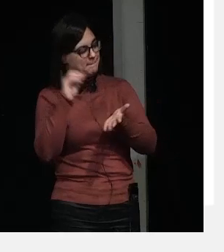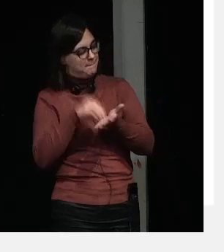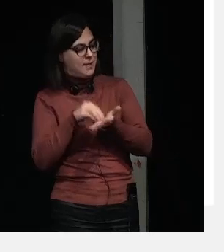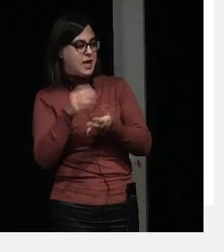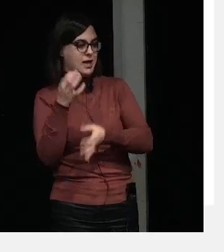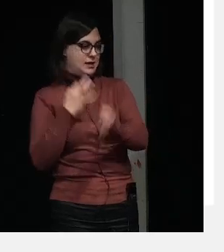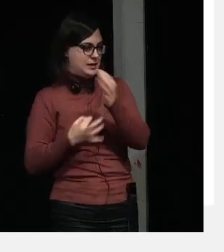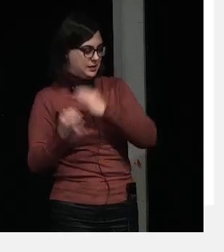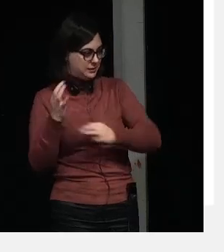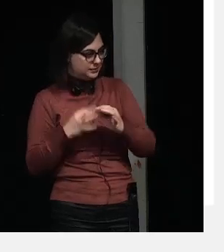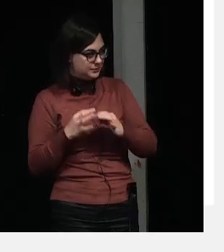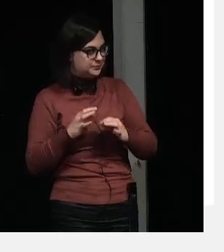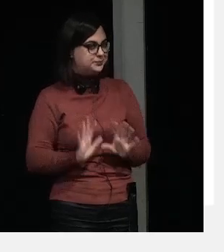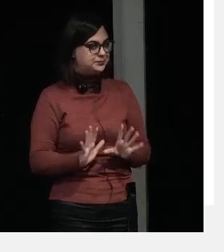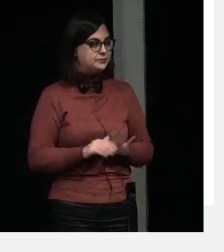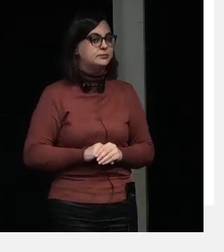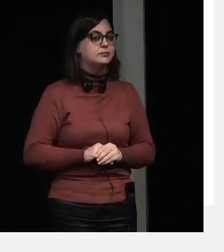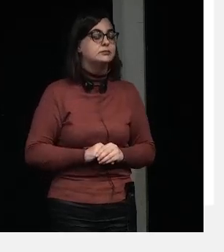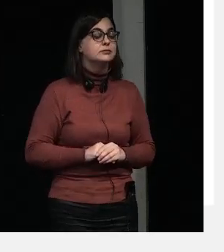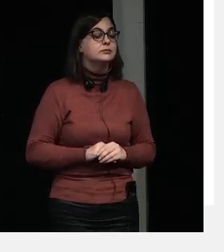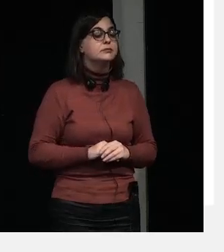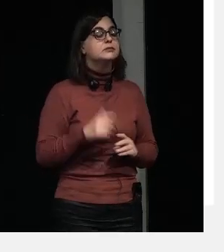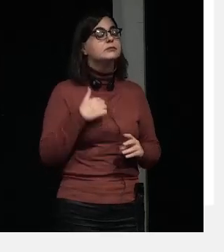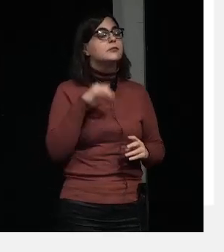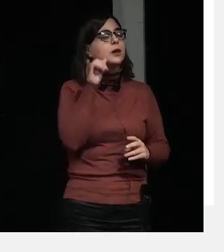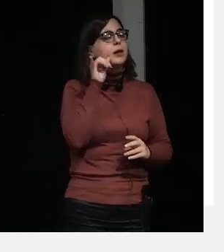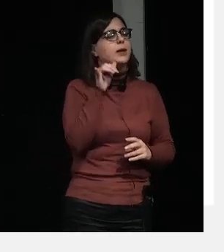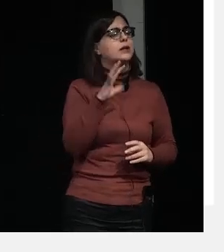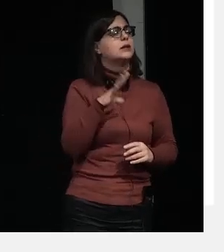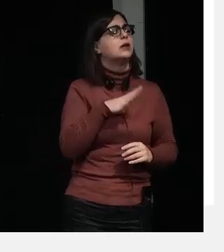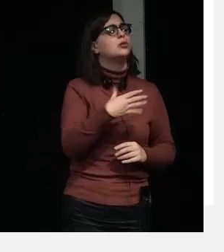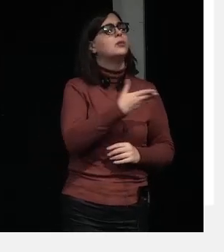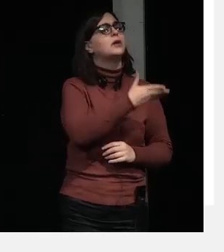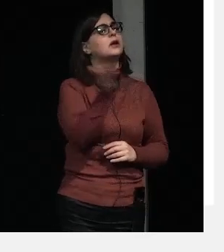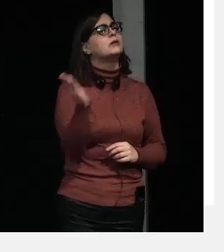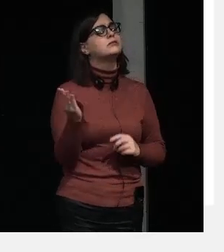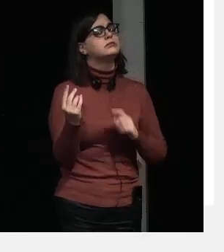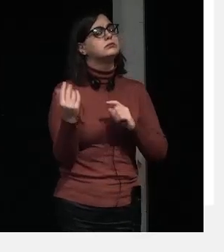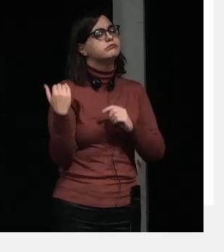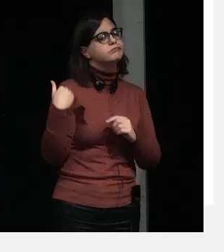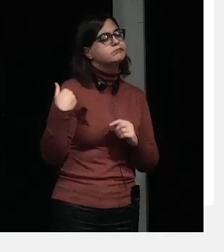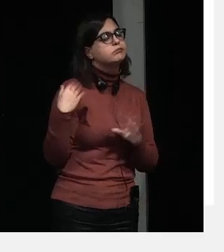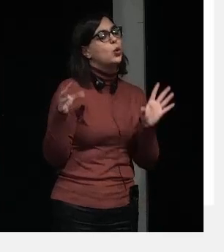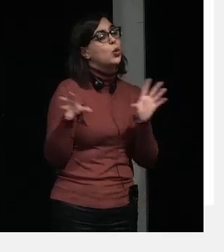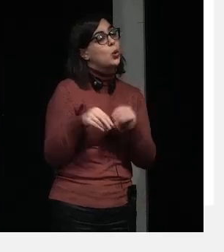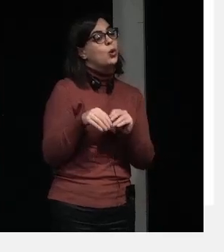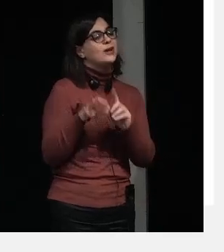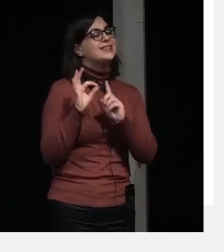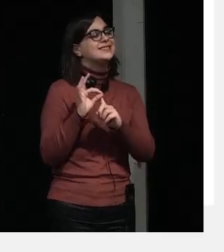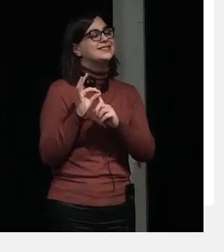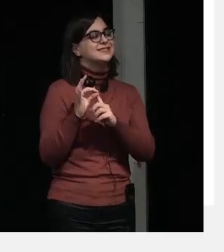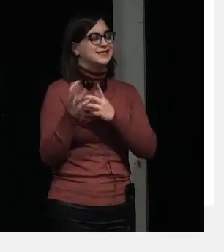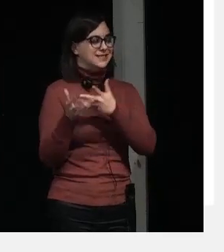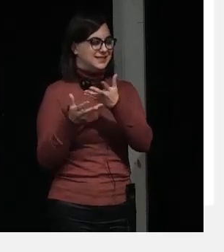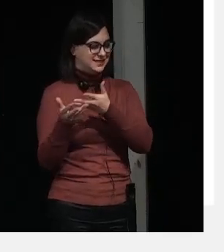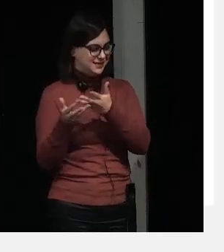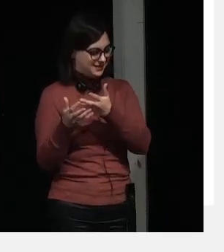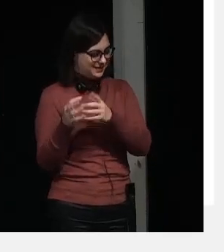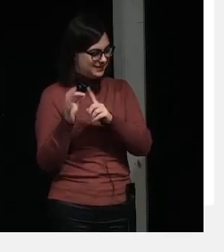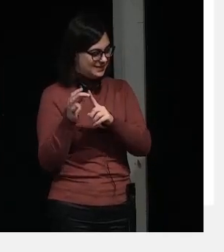ερώτηση. Αυτό που λέω στους ανθρώπους που με πλησιάζουν για να κάνουμε συμβουλευτική είναι